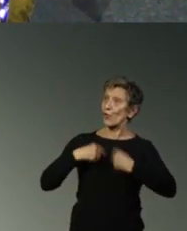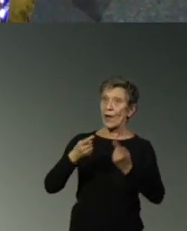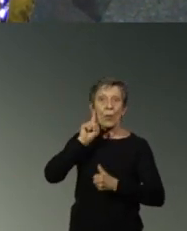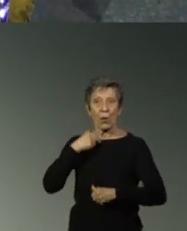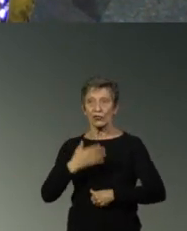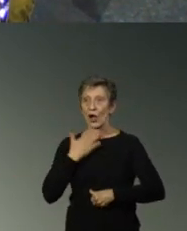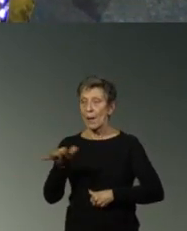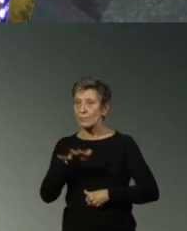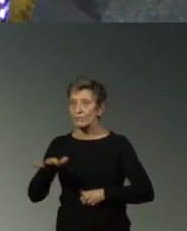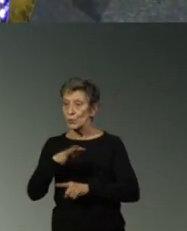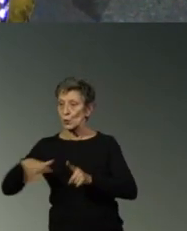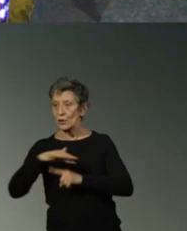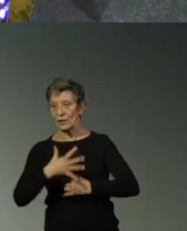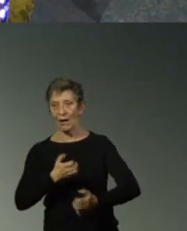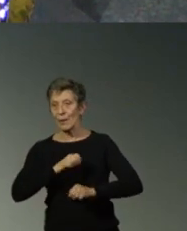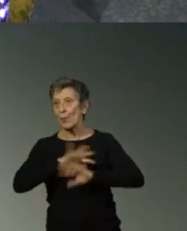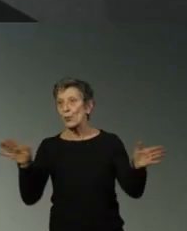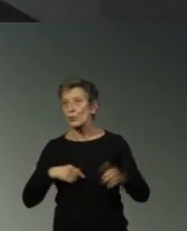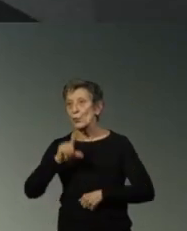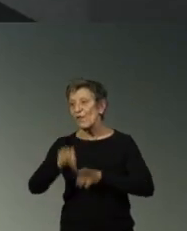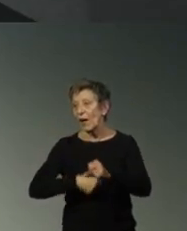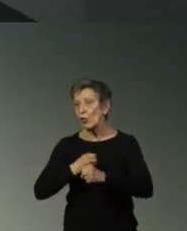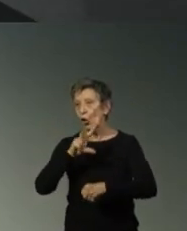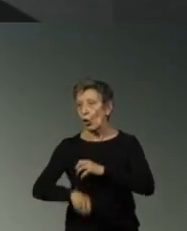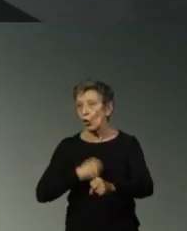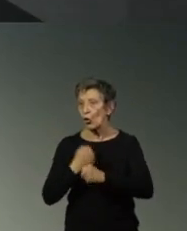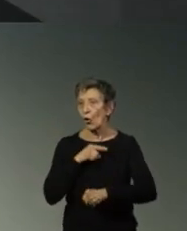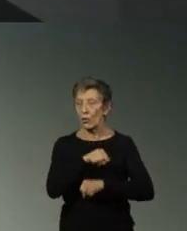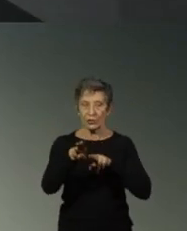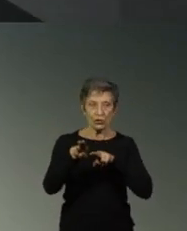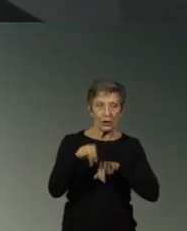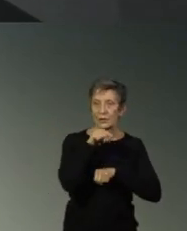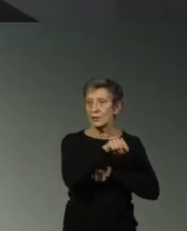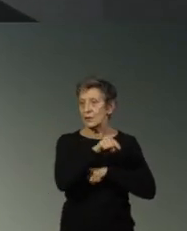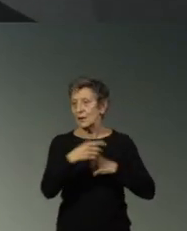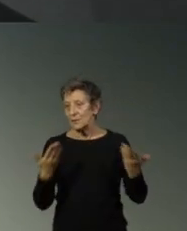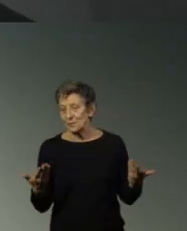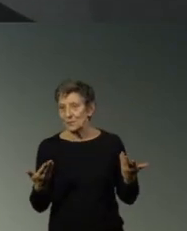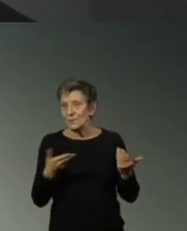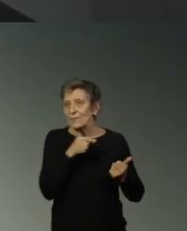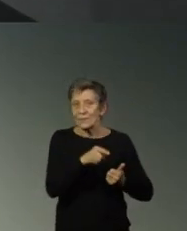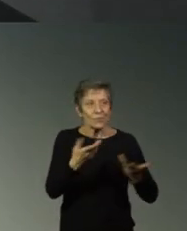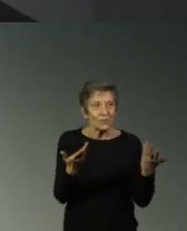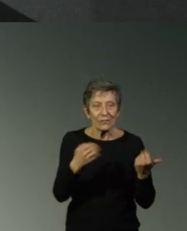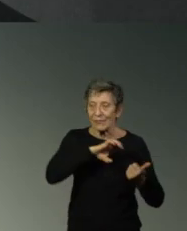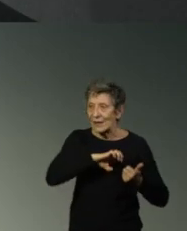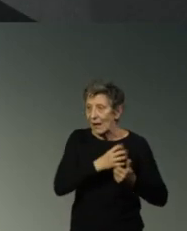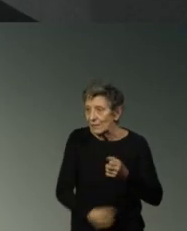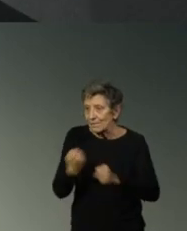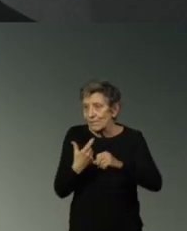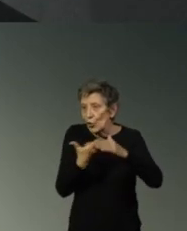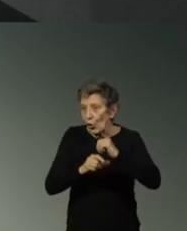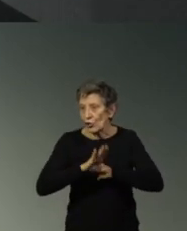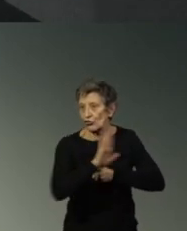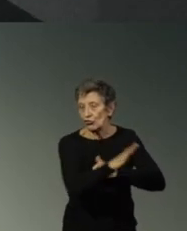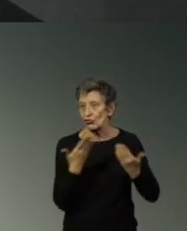des 20-30 ans que les chasseurs, via le lobby de la chasse et leur structure pyramidale, essayent de créer des éléments de langage et de